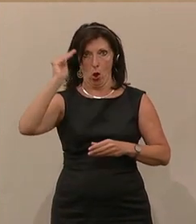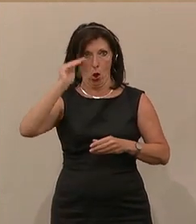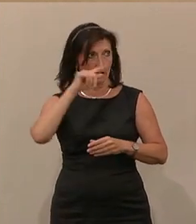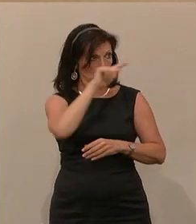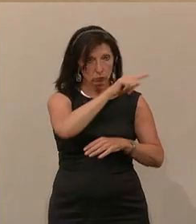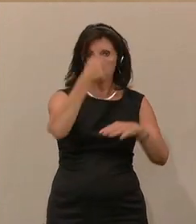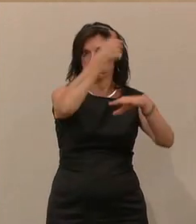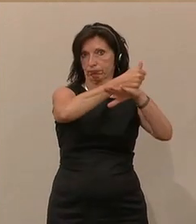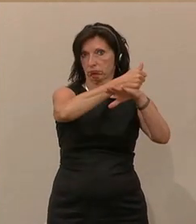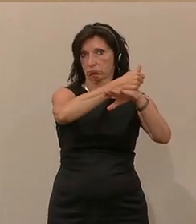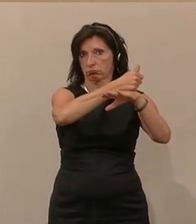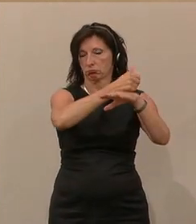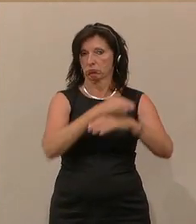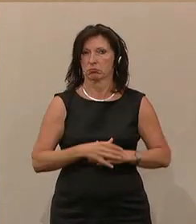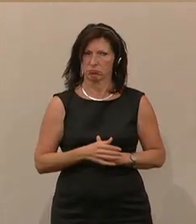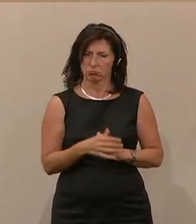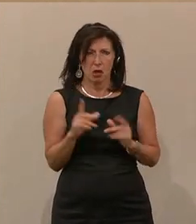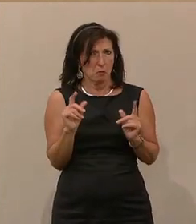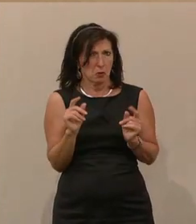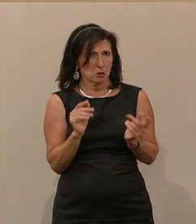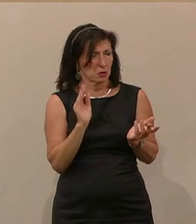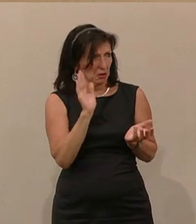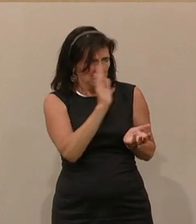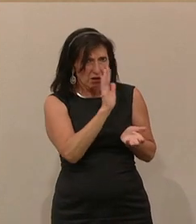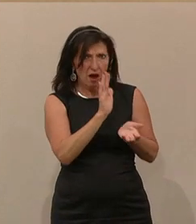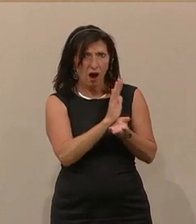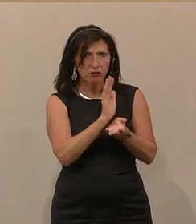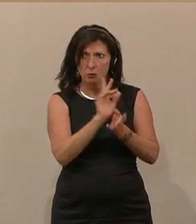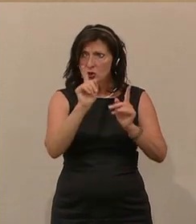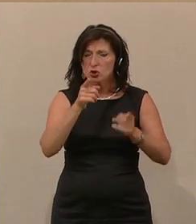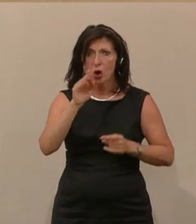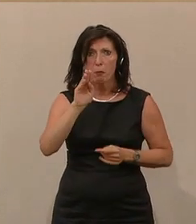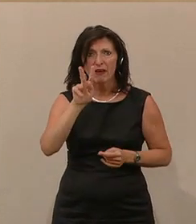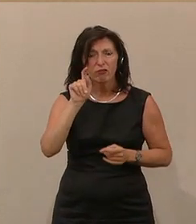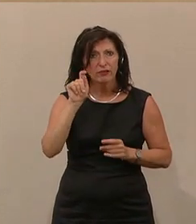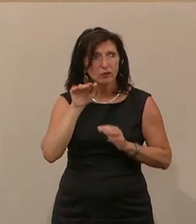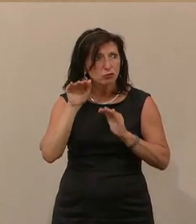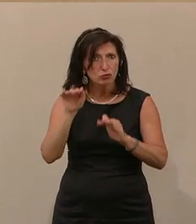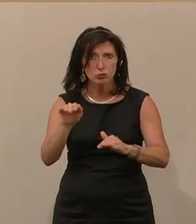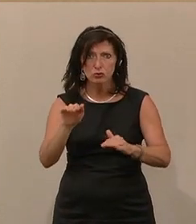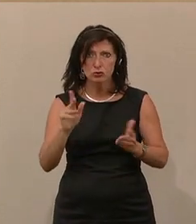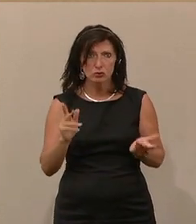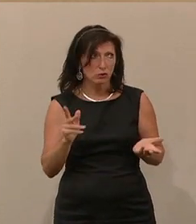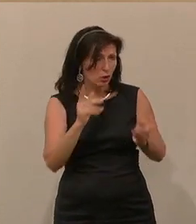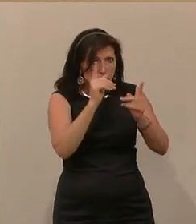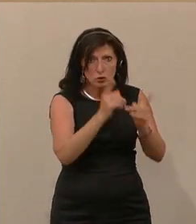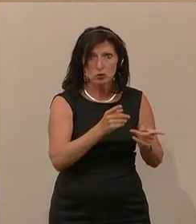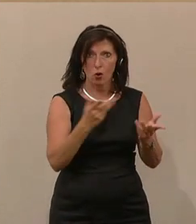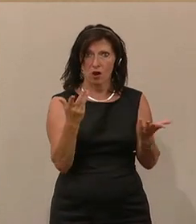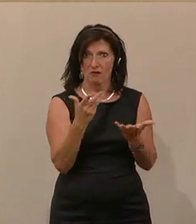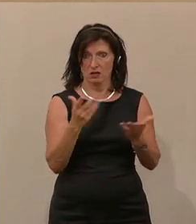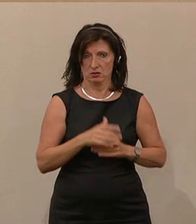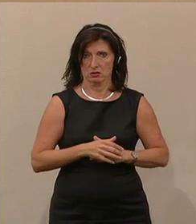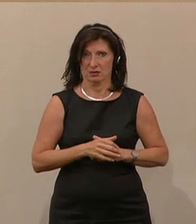ist es da nicht der aufgabe des bvd zu schützen wäre es nicht ihre aufgabe zu verhindern dass hochsensible